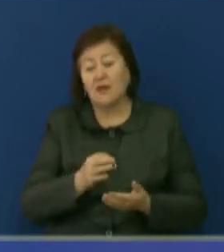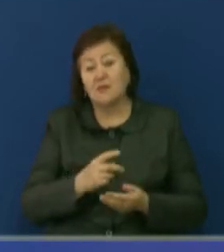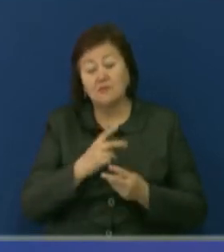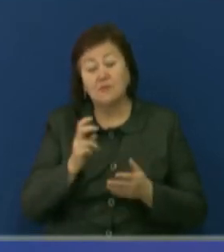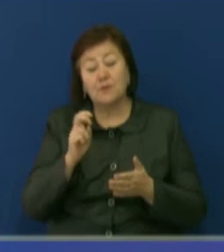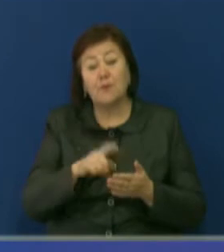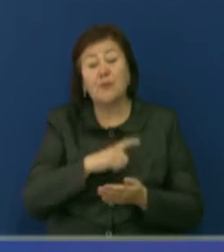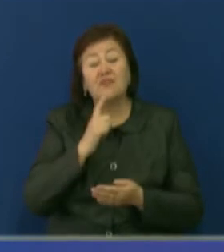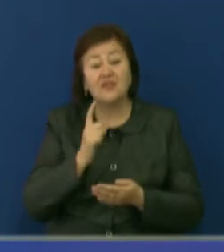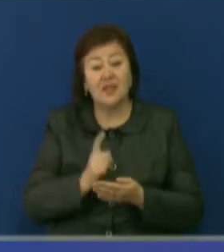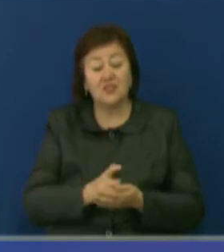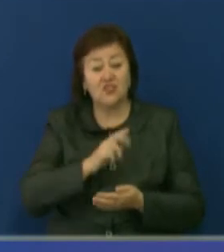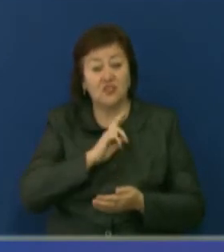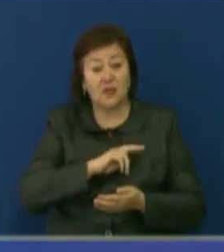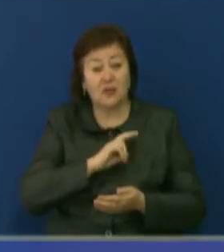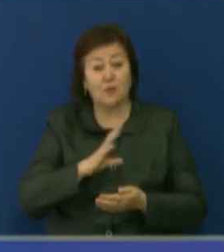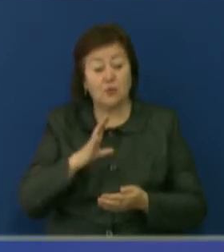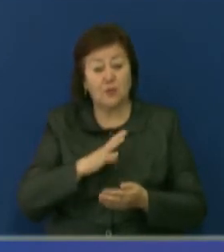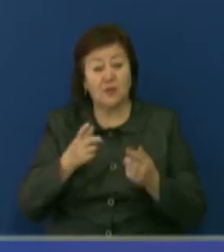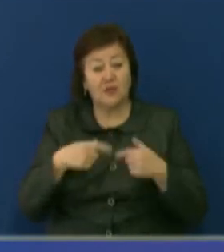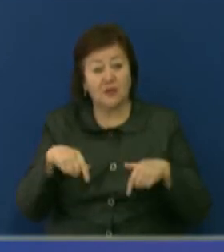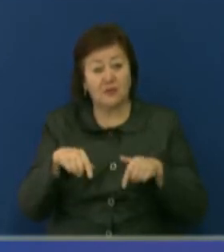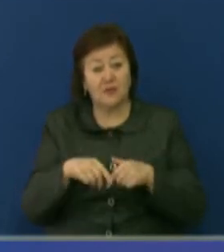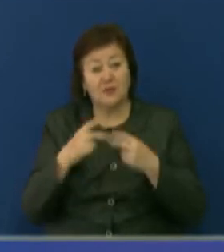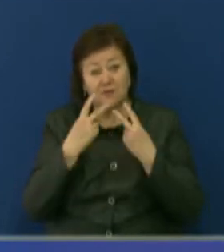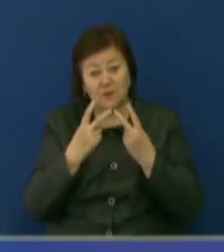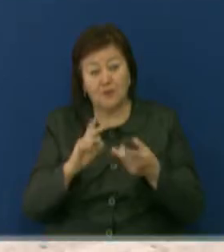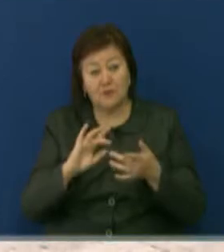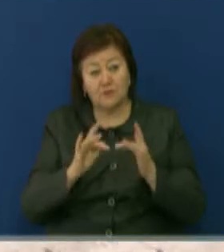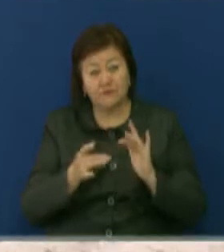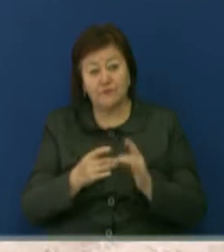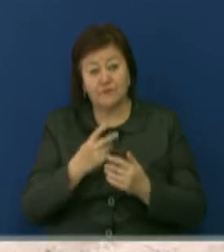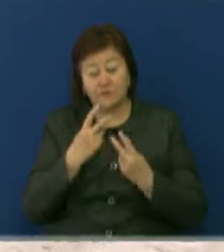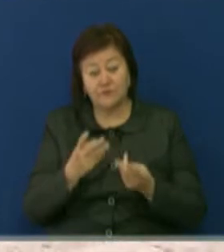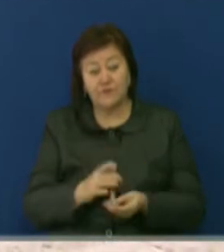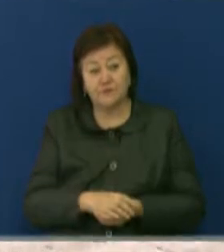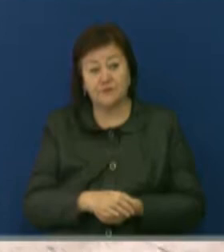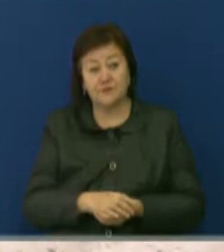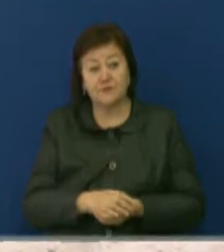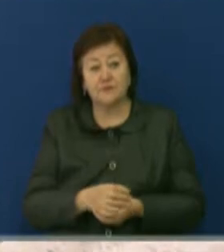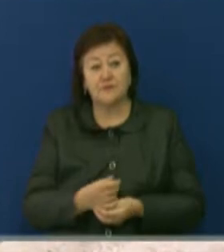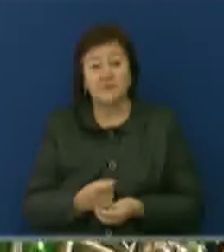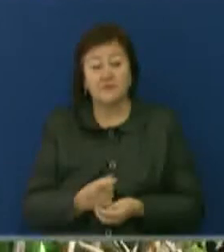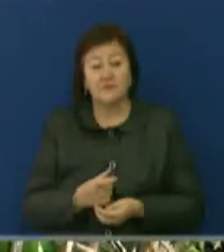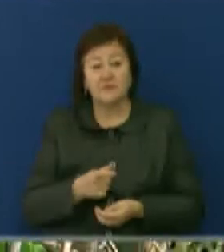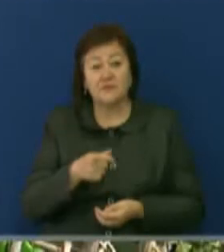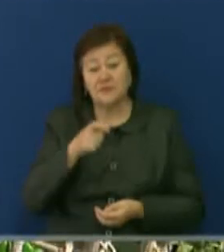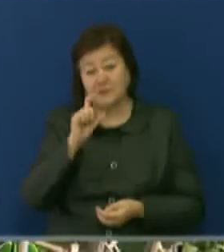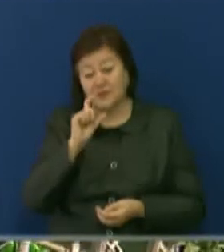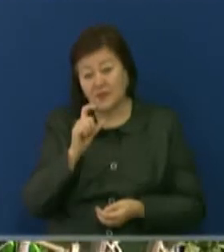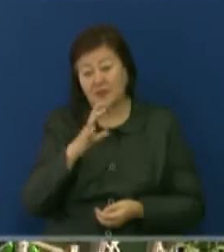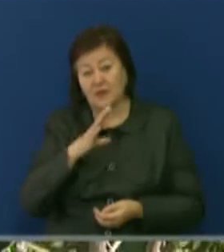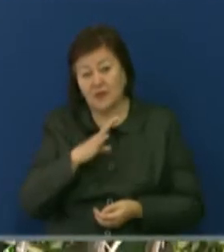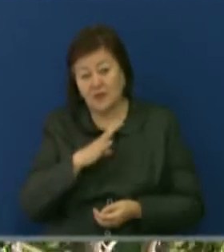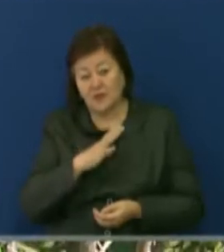олармен профилактикалық жұмыстар жүргізуде. Толығырақ келесі бейне материалда. Ішімдік салдарынан мас күйде жасалатын қылмыстар